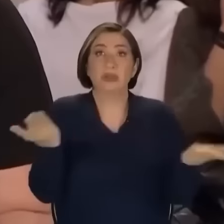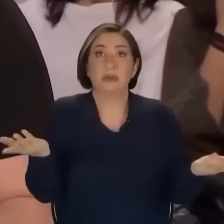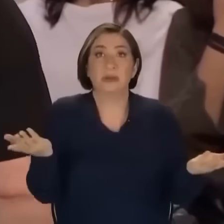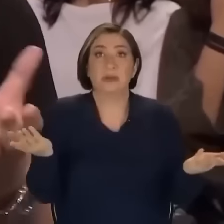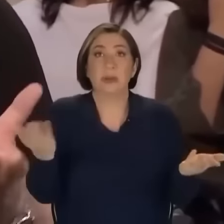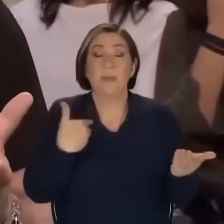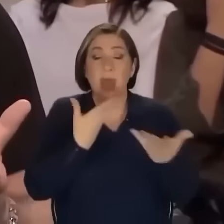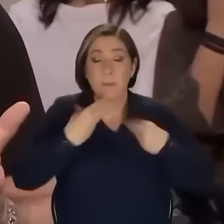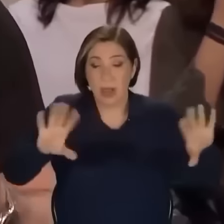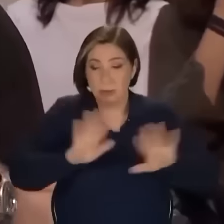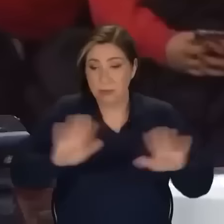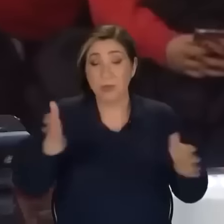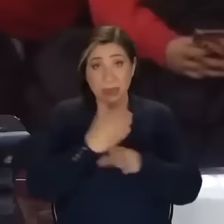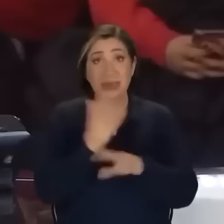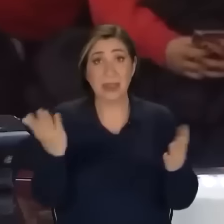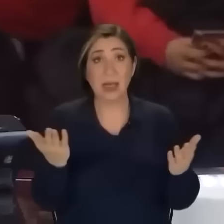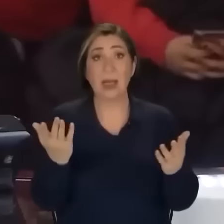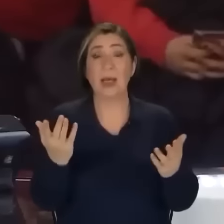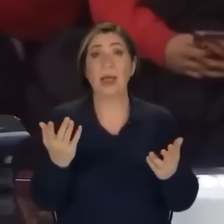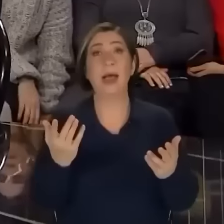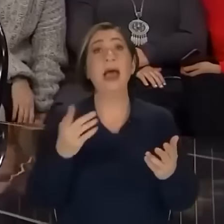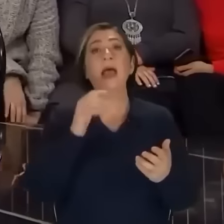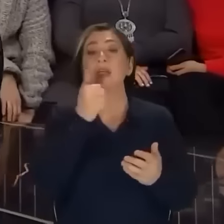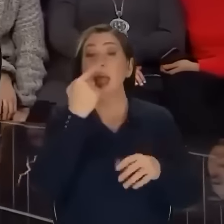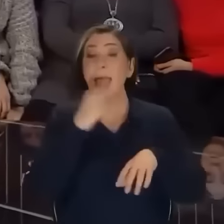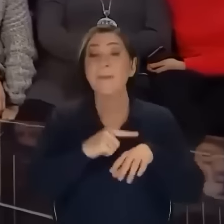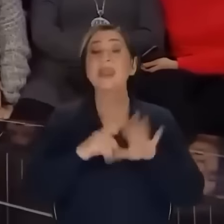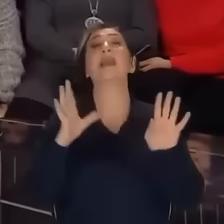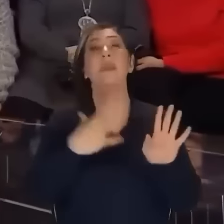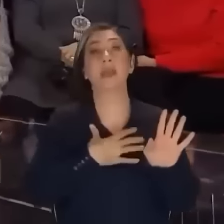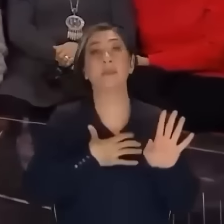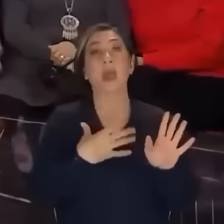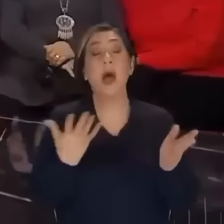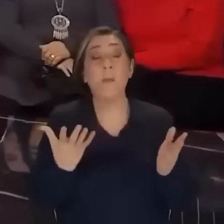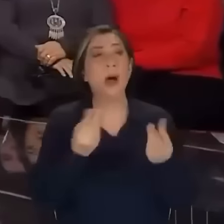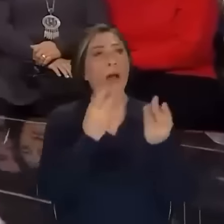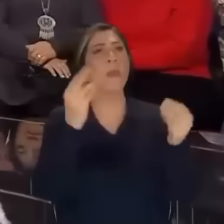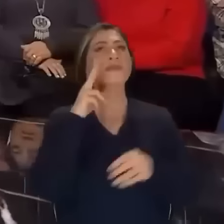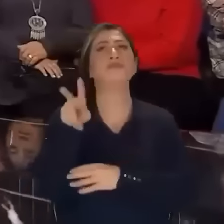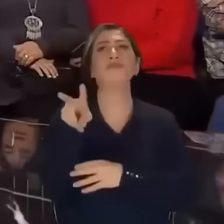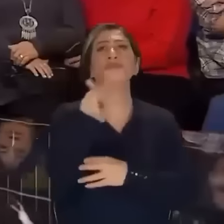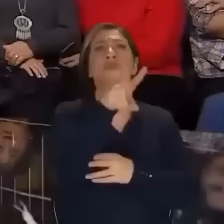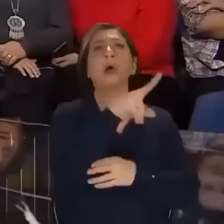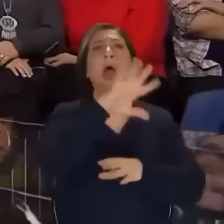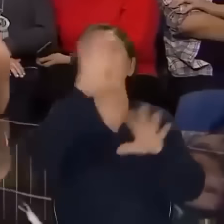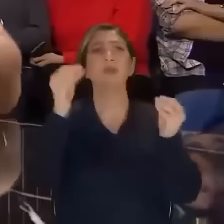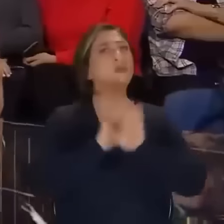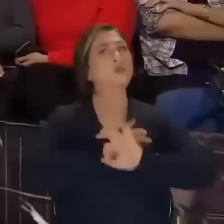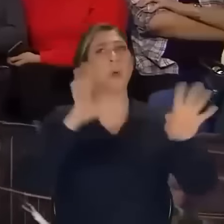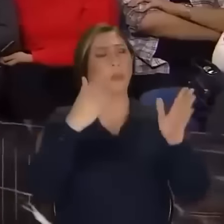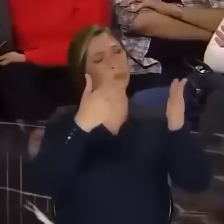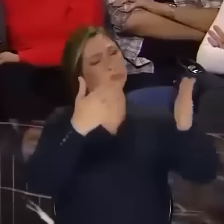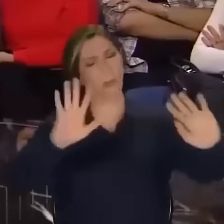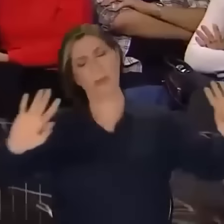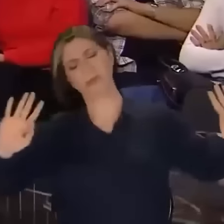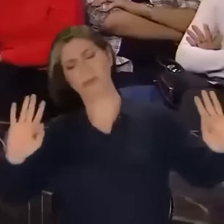Ben emekliyim Yani aslında hiç emin değilim kendimden Ama bakıyorum kalabalıklara kalabalıklar Şahane budur diyor